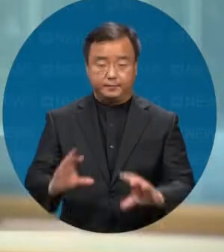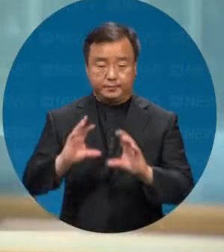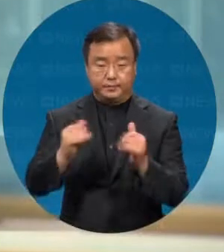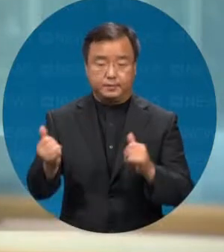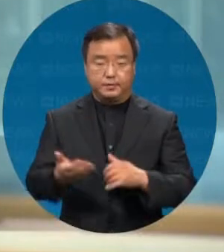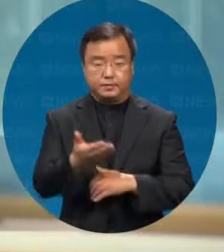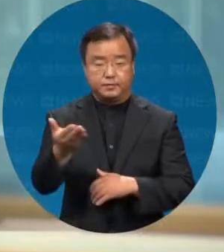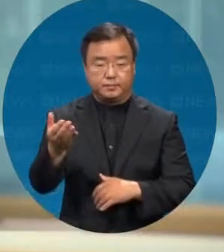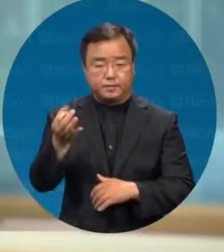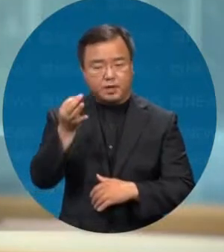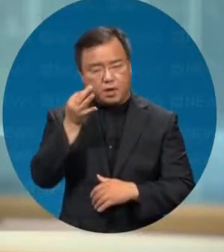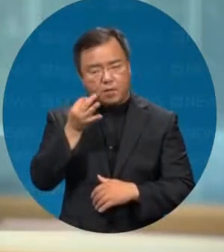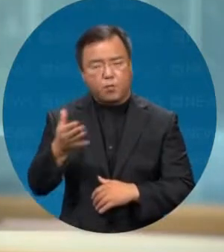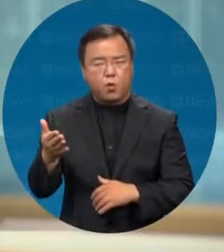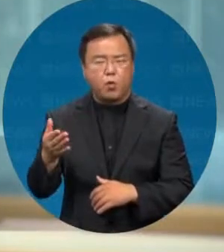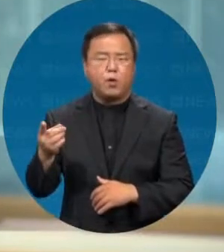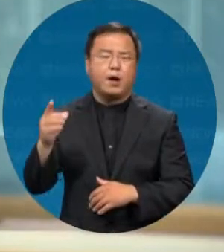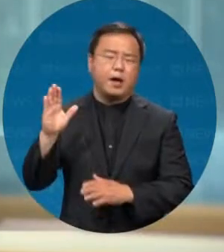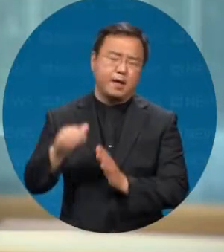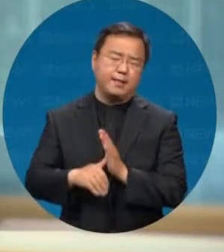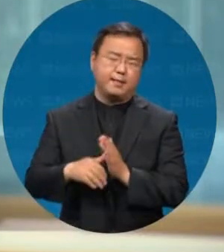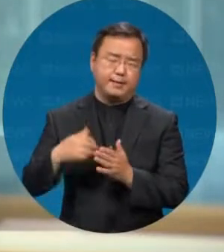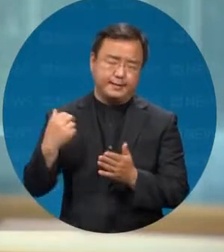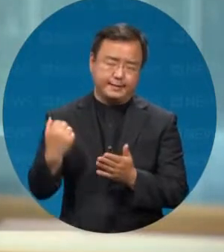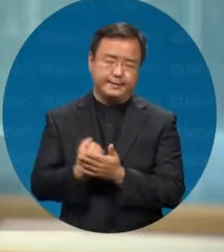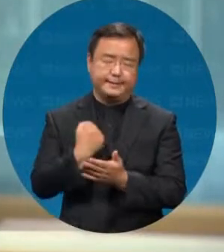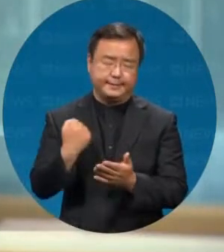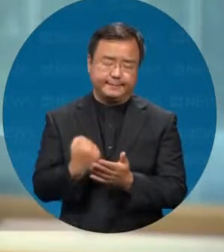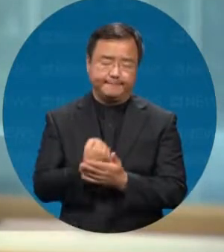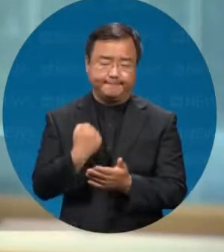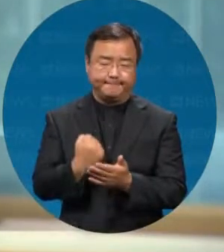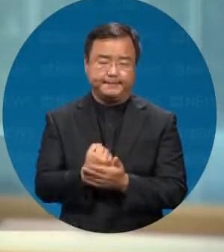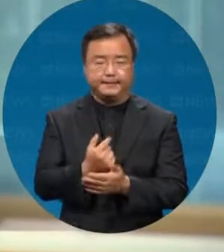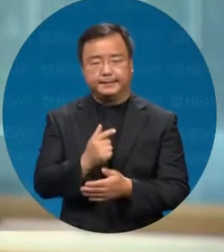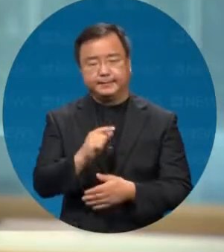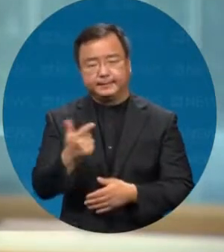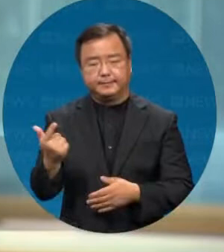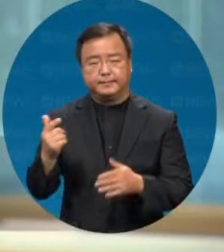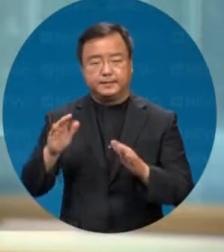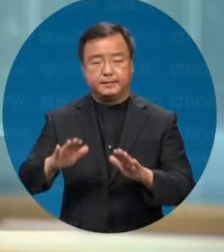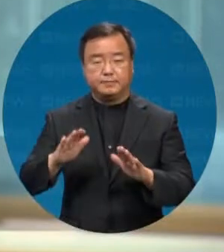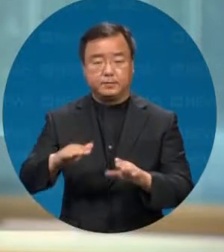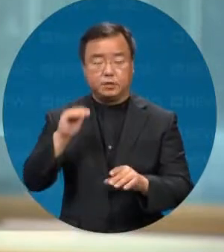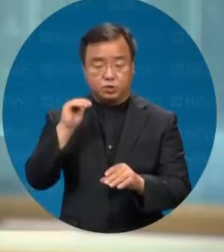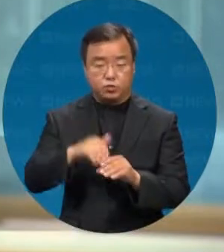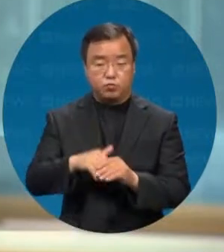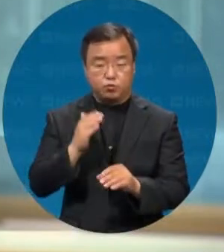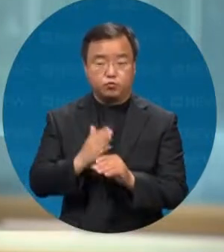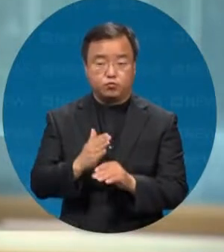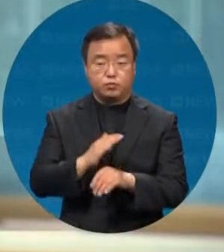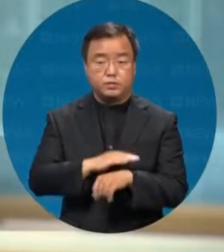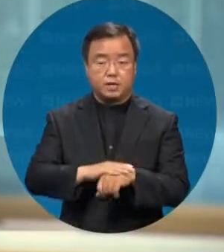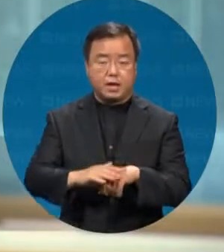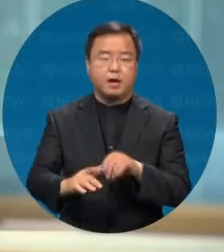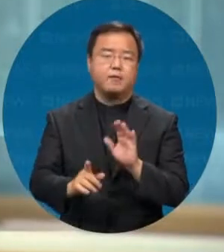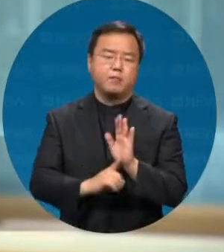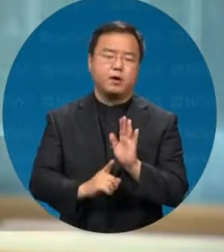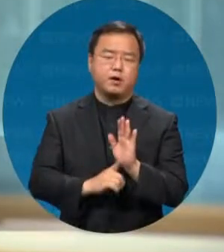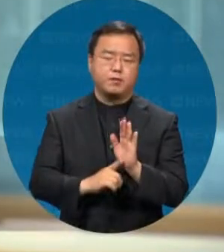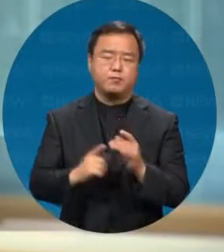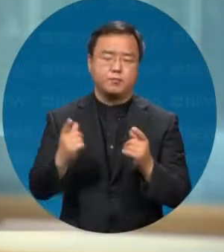시민들이 보여줬던 그 당시에 안타까움, 아쉬움, 이러한 것들이 이번 선거에는 그대로 또 반영이 된 것